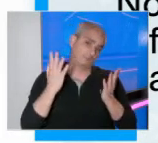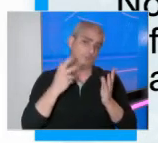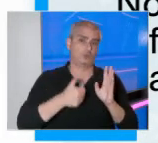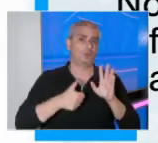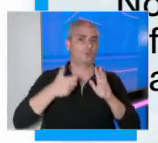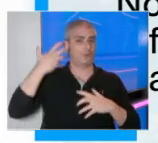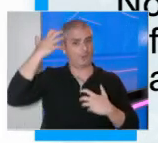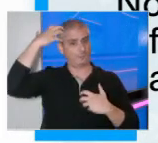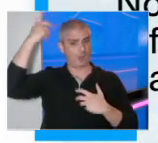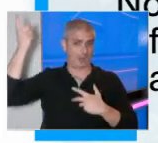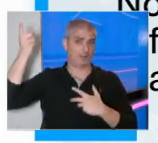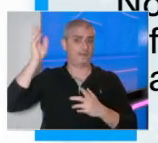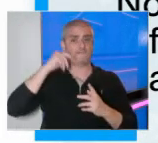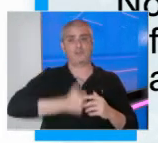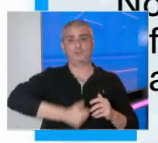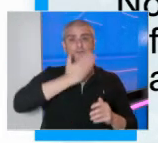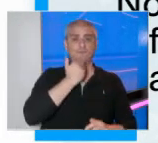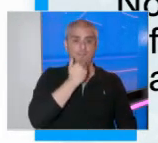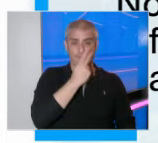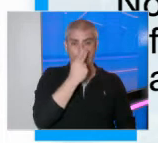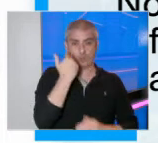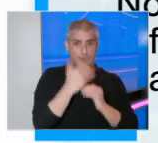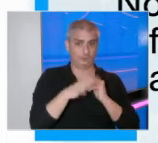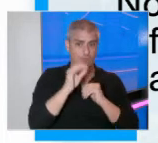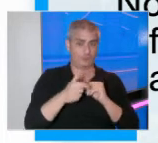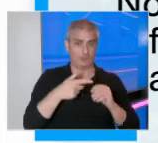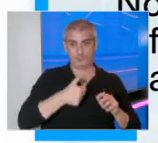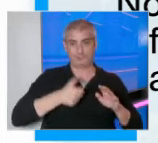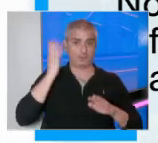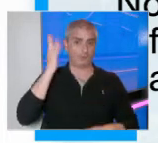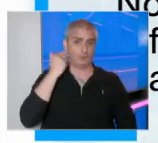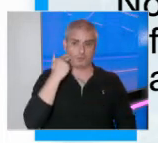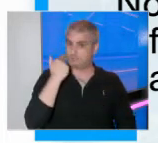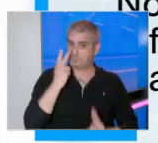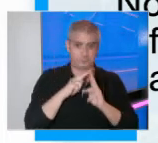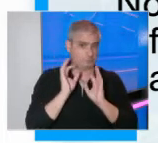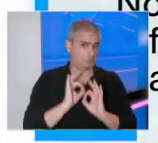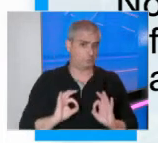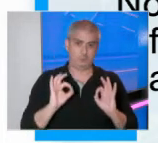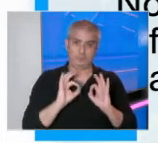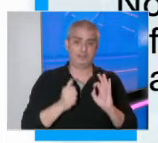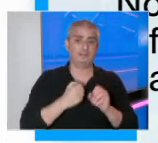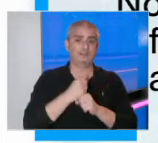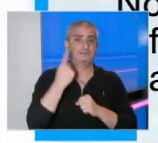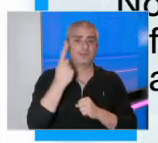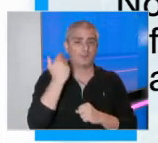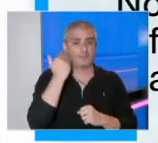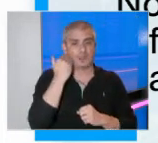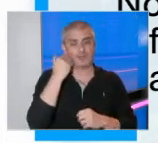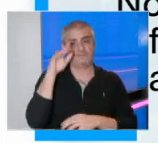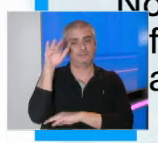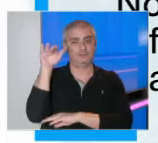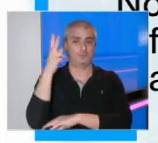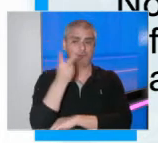בין עוד מעלתו יורש העצר ובחירים ישראלים בביקור האחרון של פומפאו. אף פגישה לא הייתה, הנציגים היחידים היו